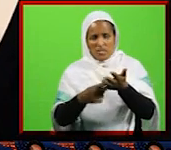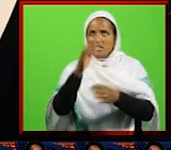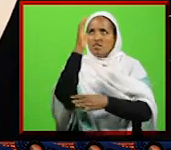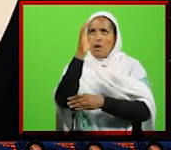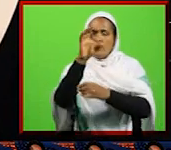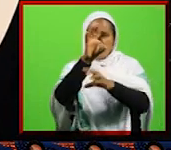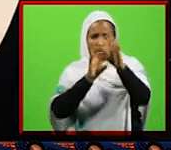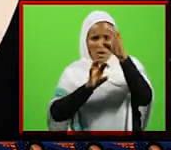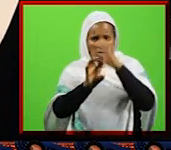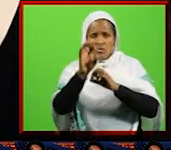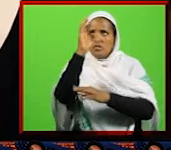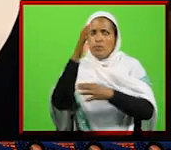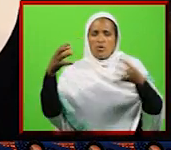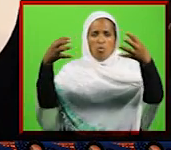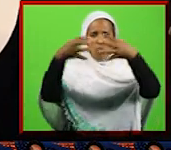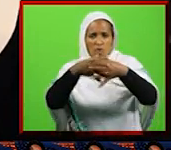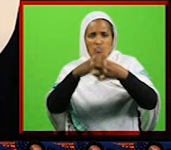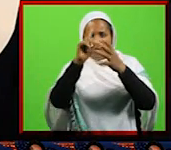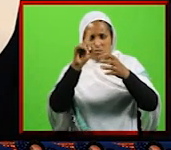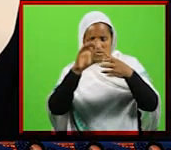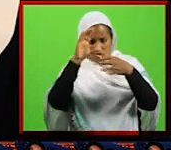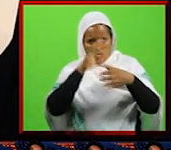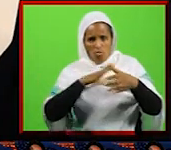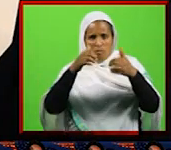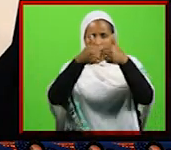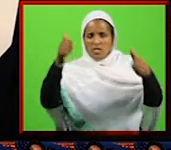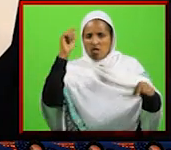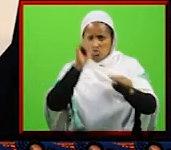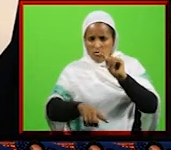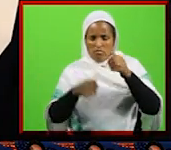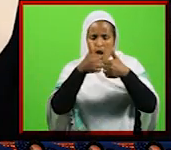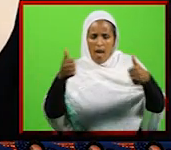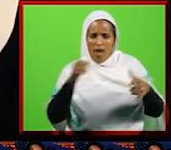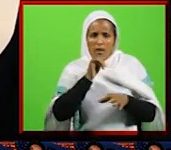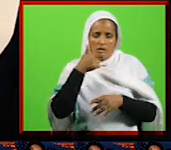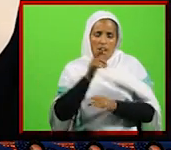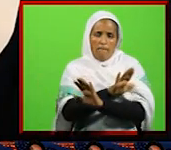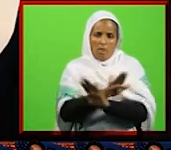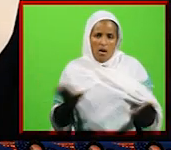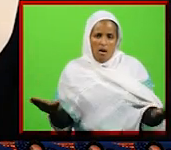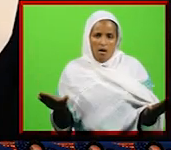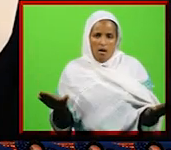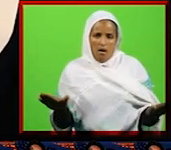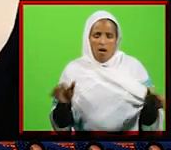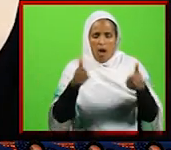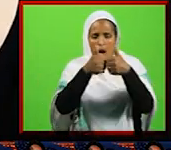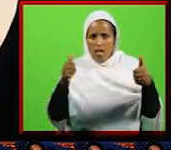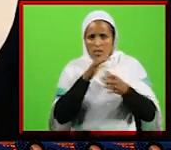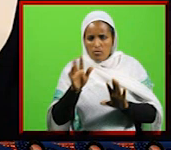ስለዚህ እግዚአብሔር ያዋቀረውን ወይም እግዚአብሔር ያዋሃደውን አንድ ያደረገውን ሰውን መለየት አይችልም ወይም አይለይ በትዛዝ በቃ